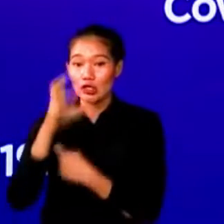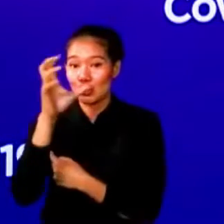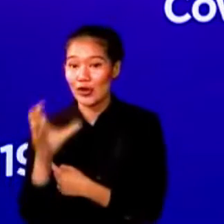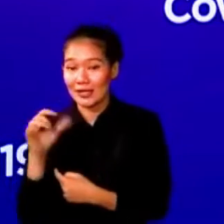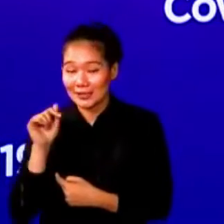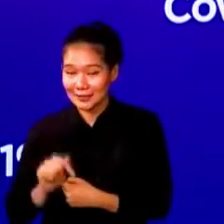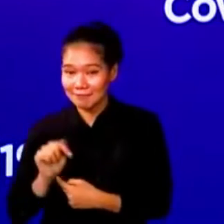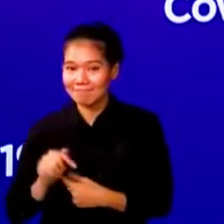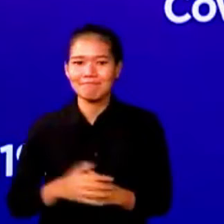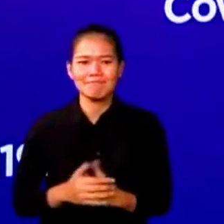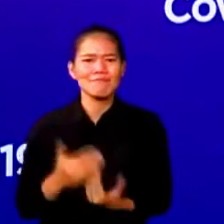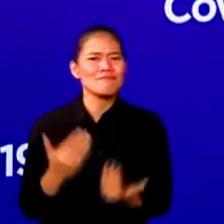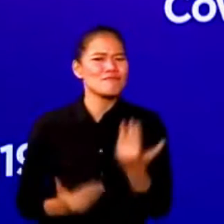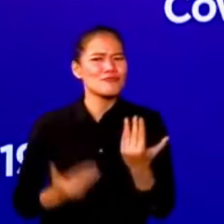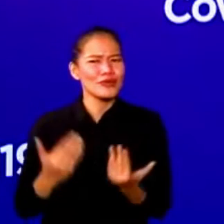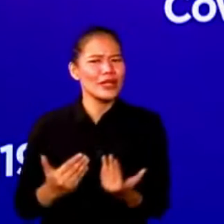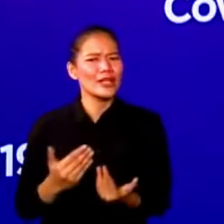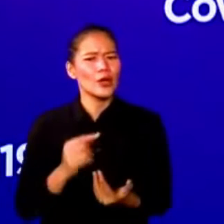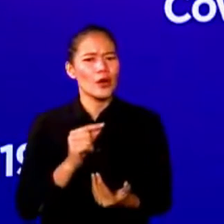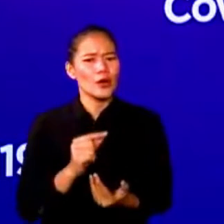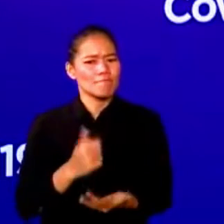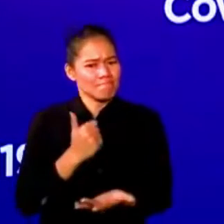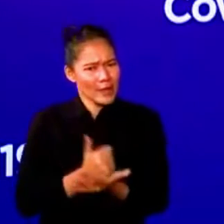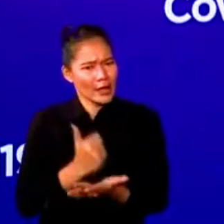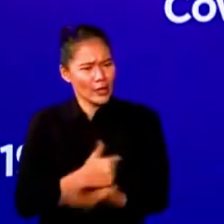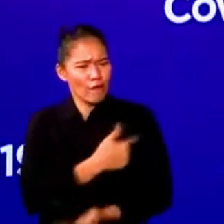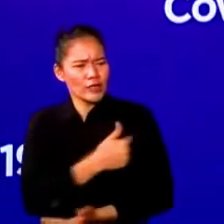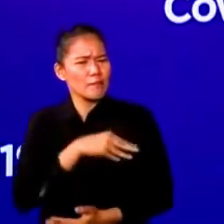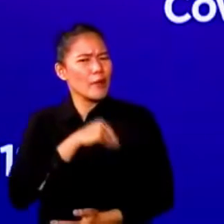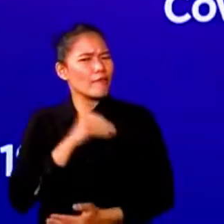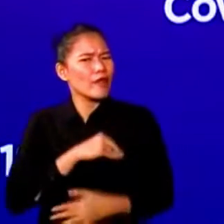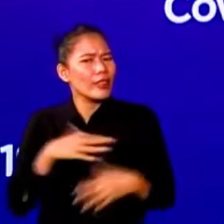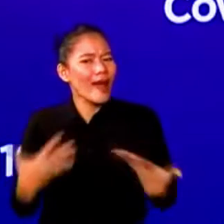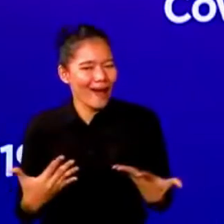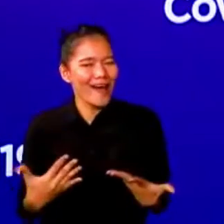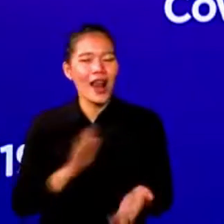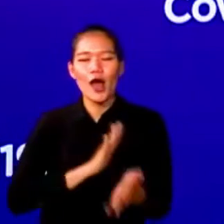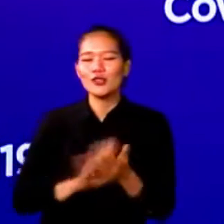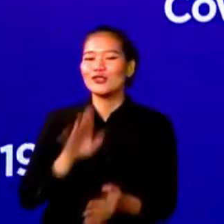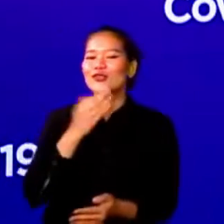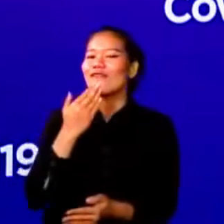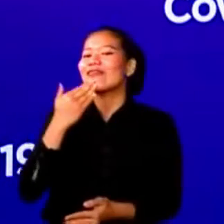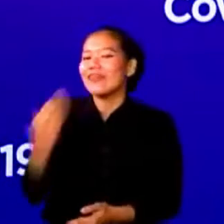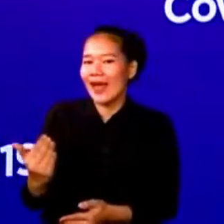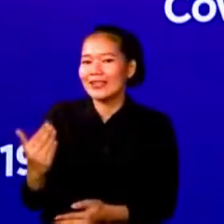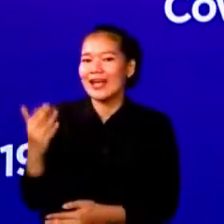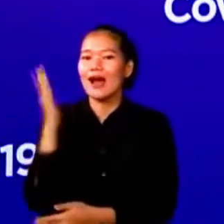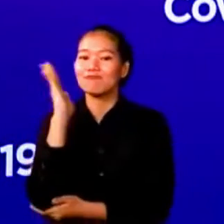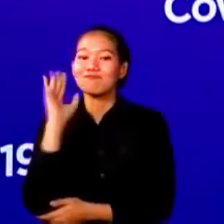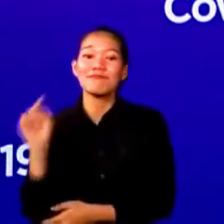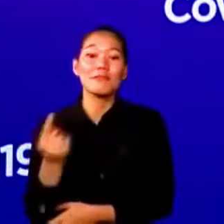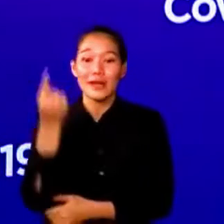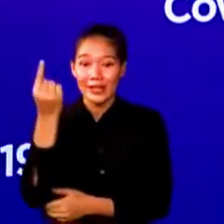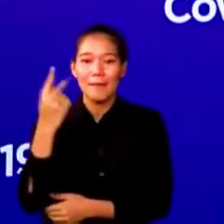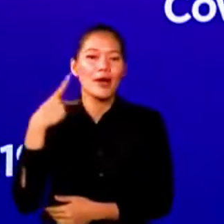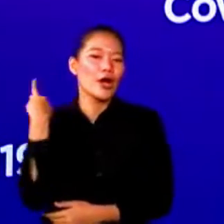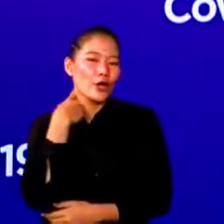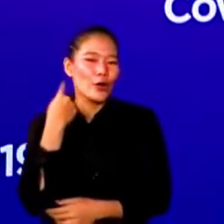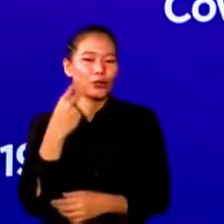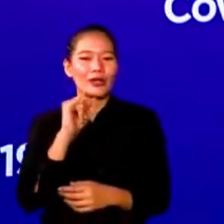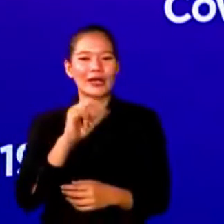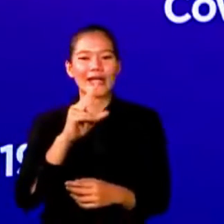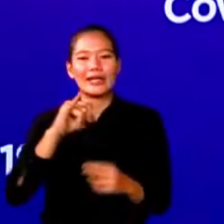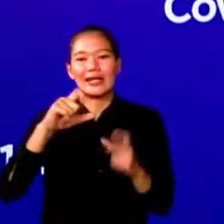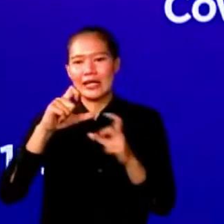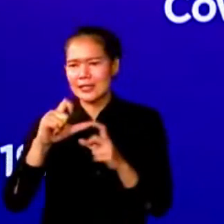kita sore hari ini mungkin agar kita lebih yakin dengan manfaat vaksinasi ini kita akan langsung bertanya pada narasumber pertama kita Profesor